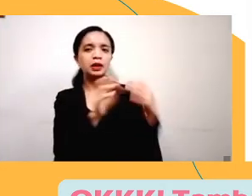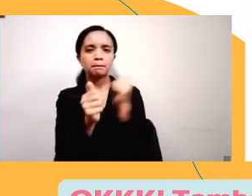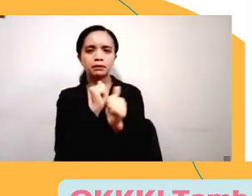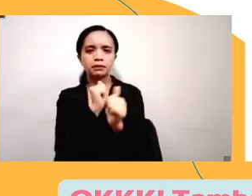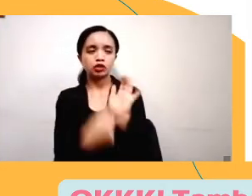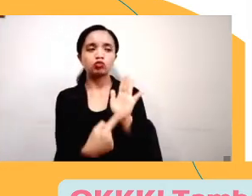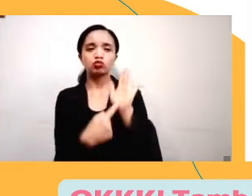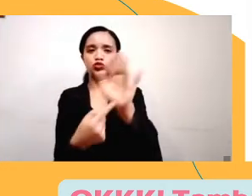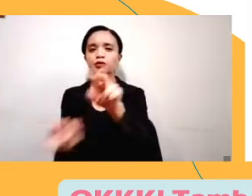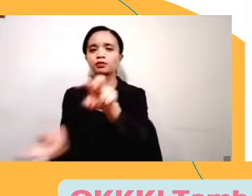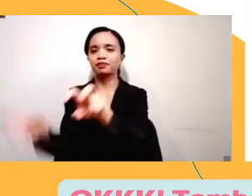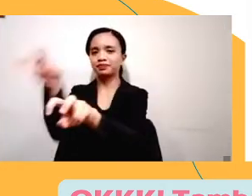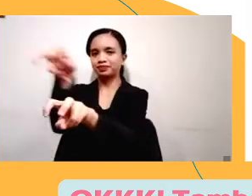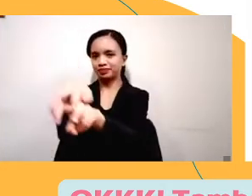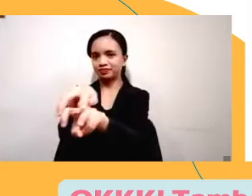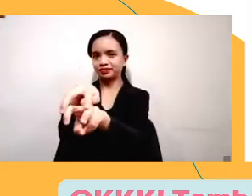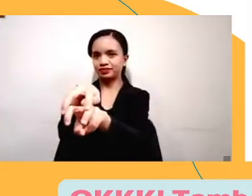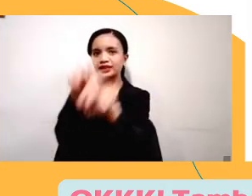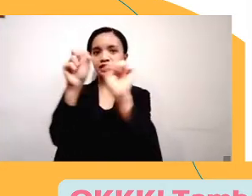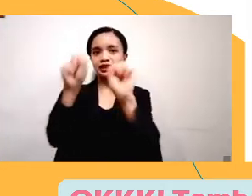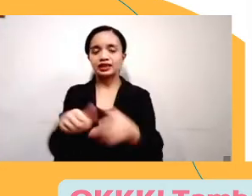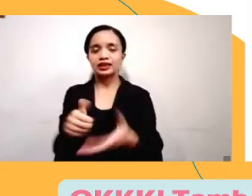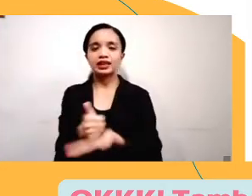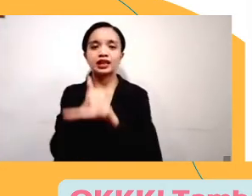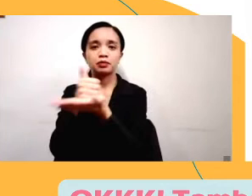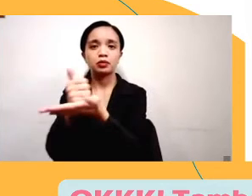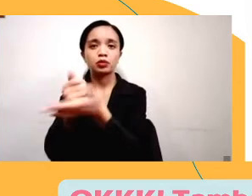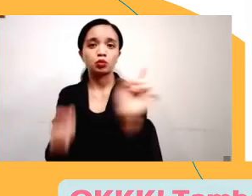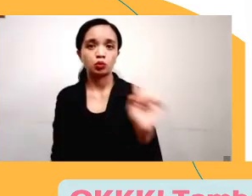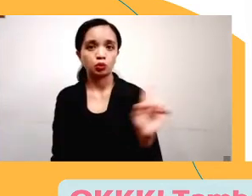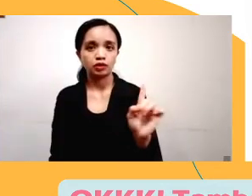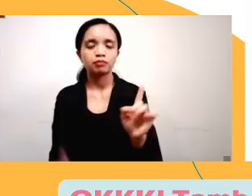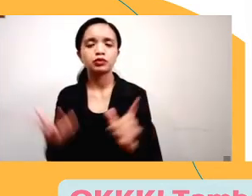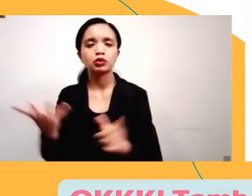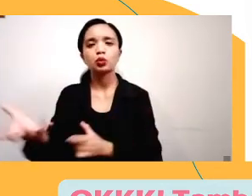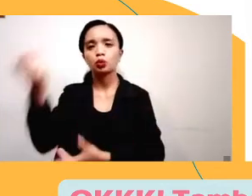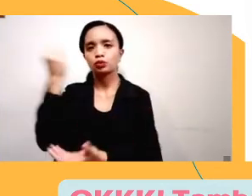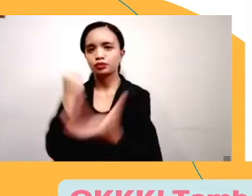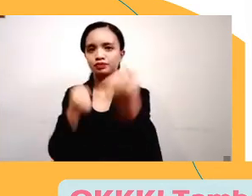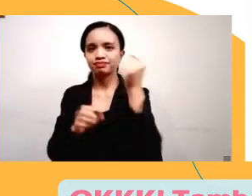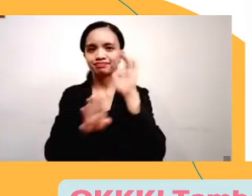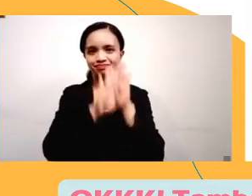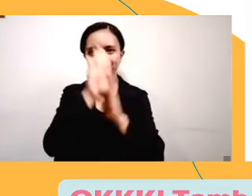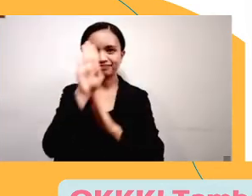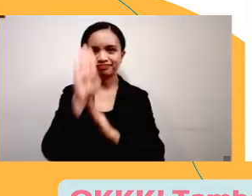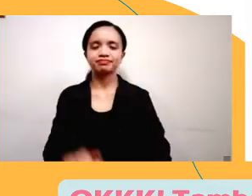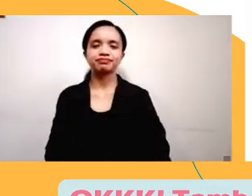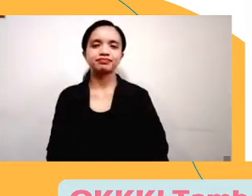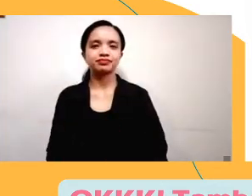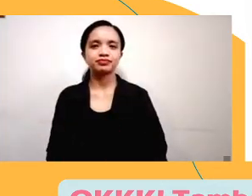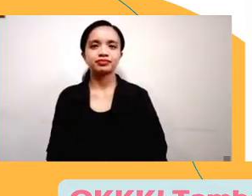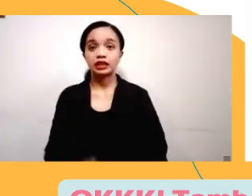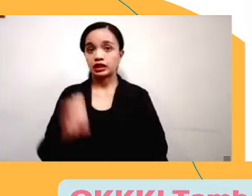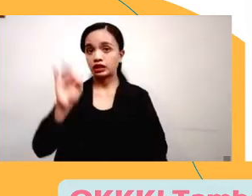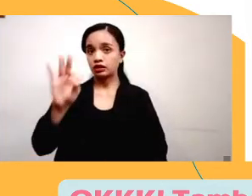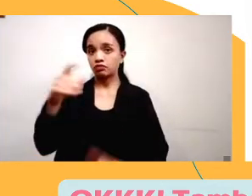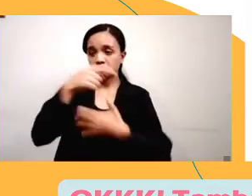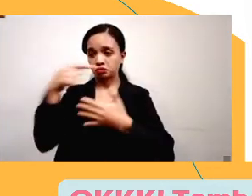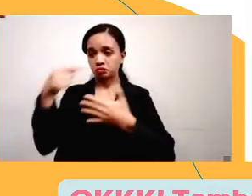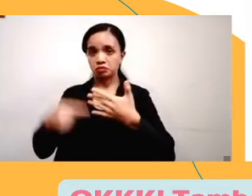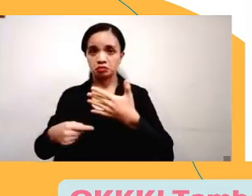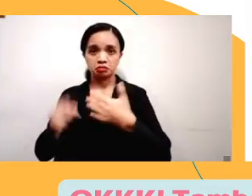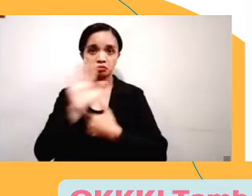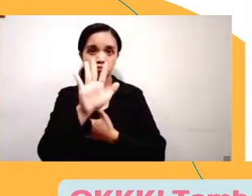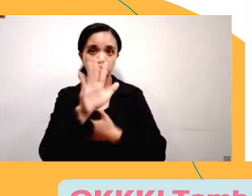tao ay nakakatulong sa kanila ring sariling development. Okay, so kung ito yung mga sagot ninyo,